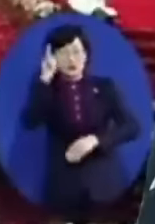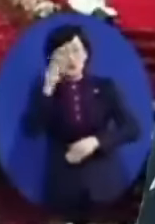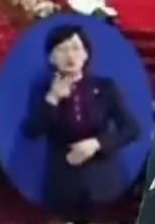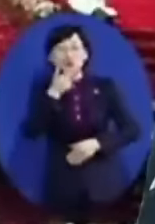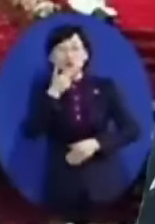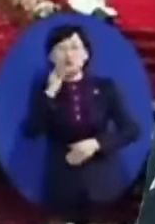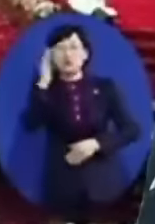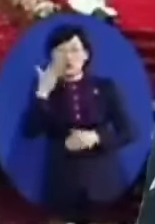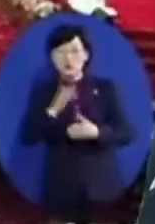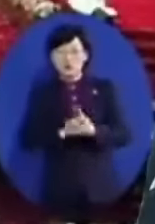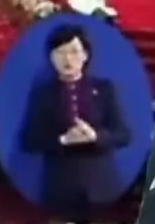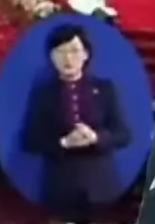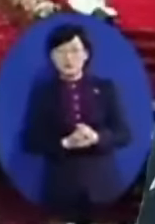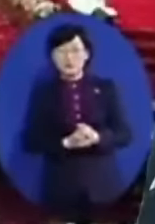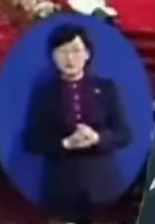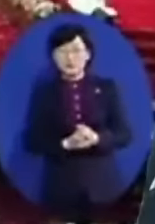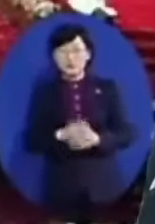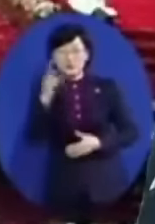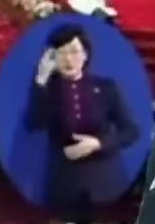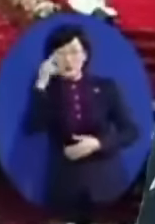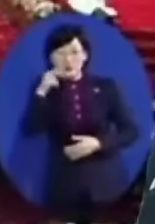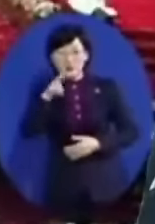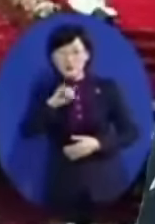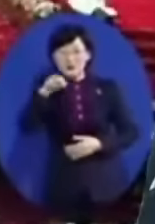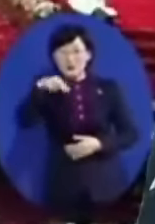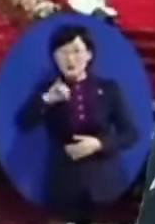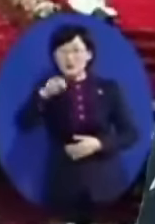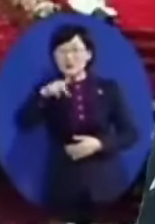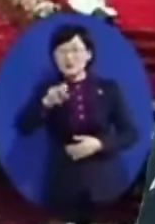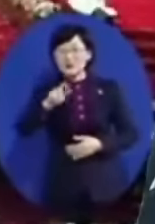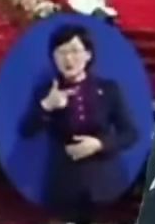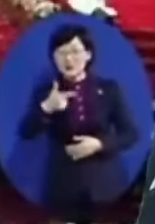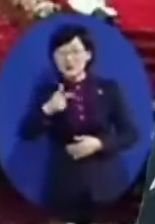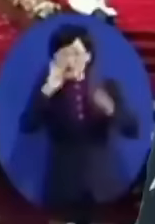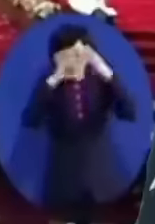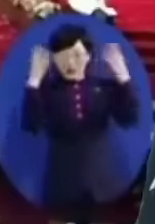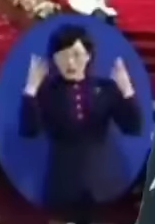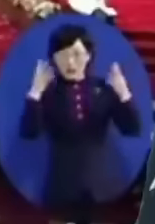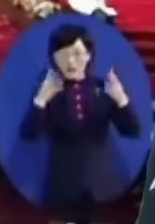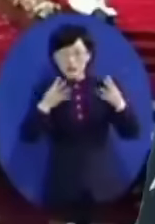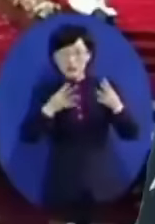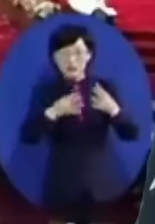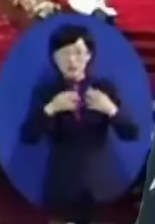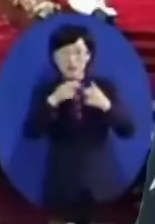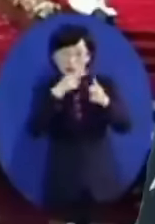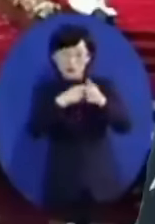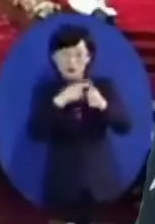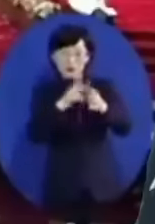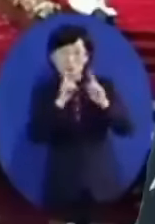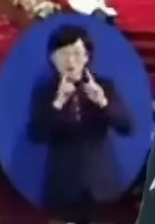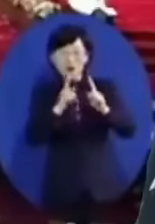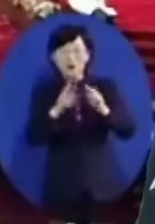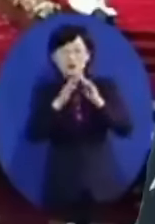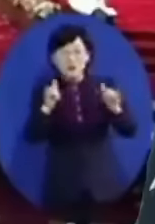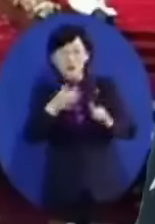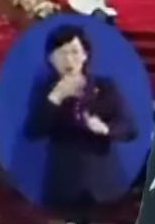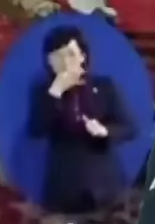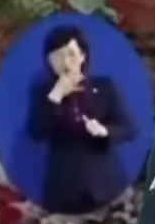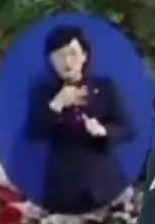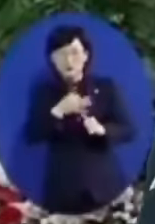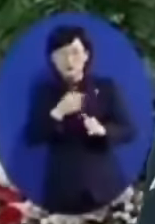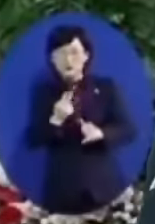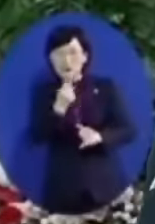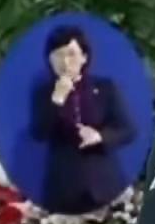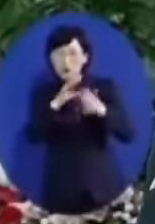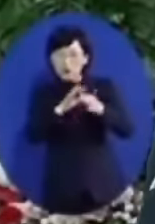것입니다. 미국의 미시간 대학교의 스테파나 브라운 박사는 인간의 욕심과 수명에 관해 연구를